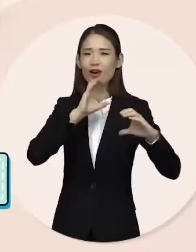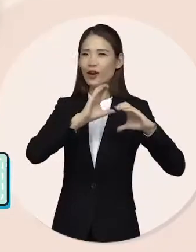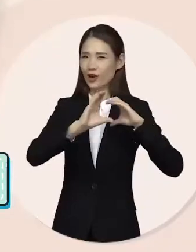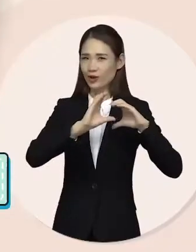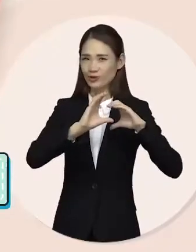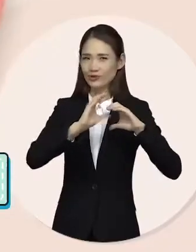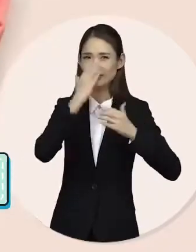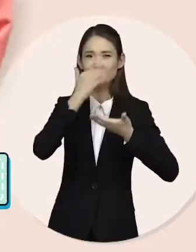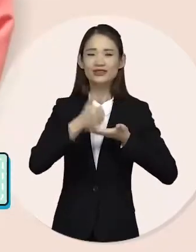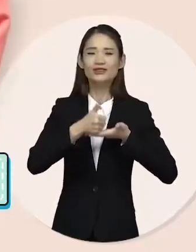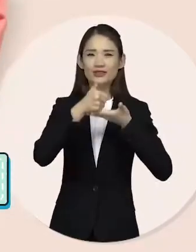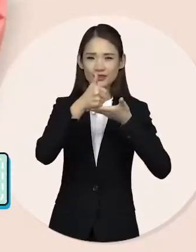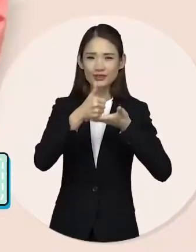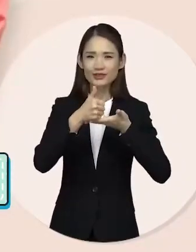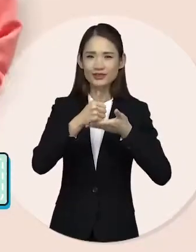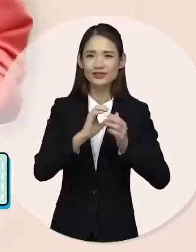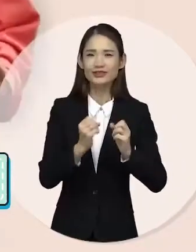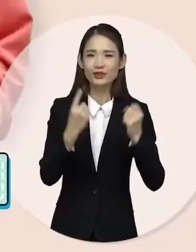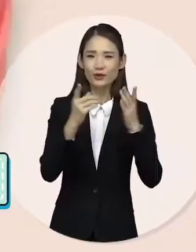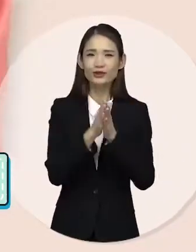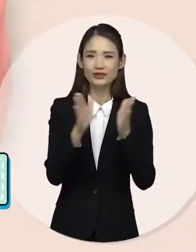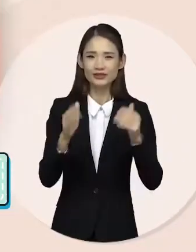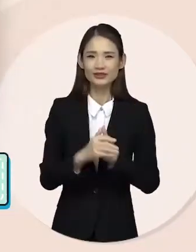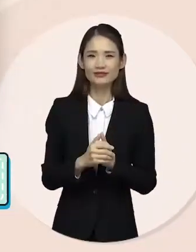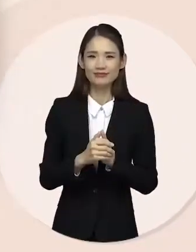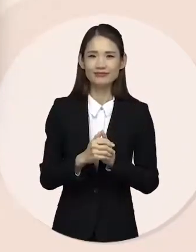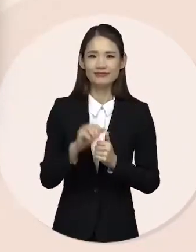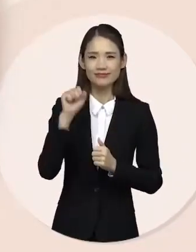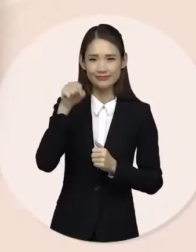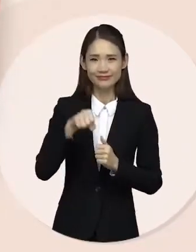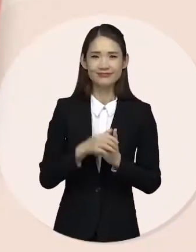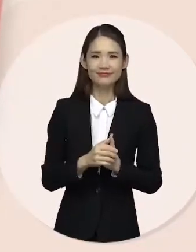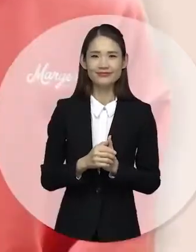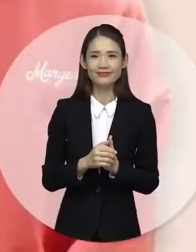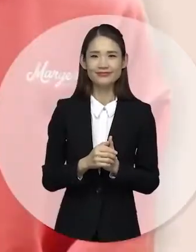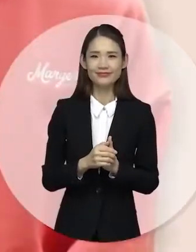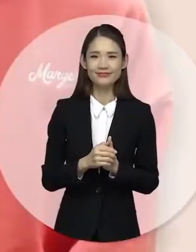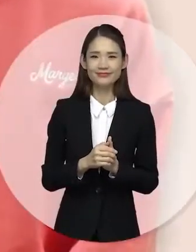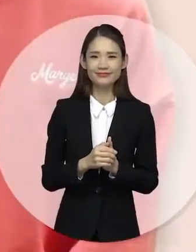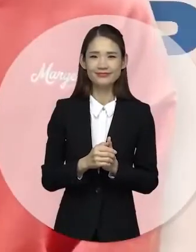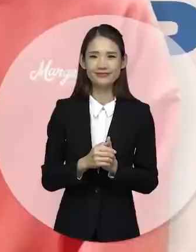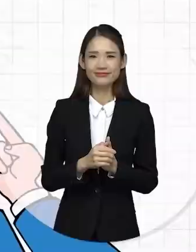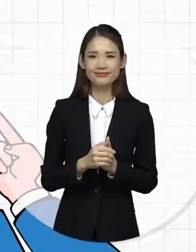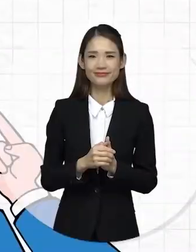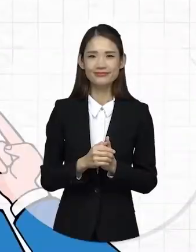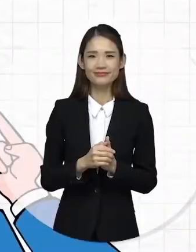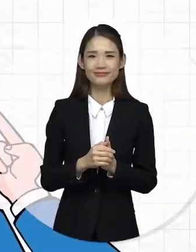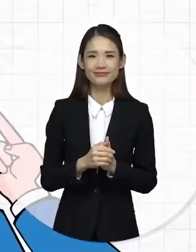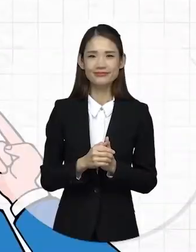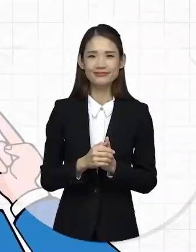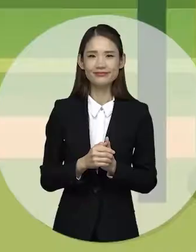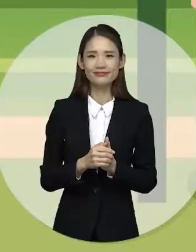살아봅시다. 커뮤니케이션이야. 존중은 커뮤니케이션에 시작되지 않나. 네. 네, 그렇습니다.